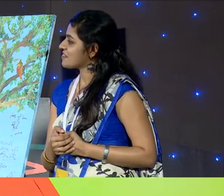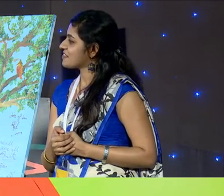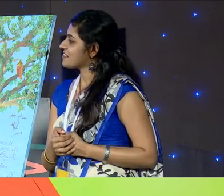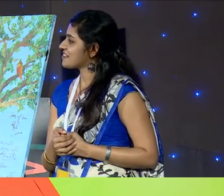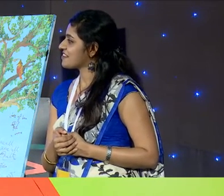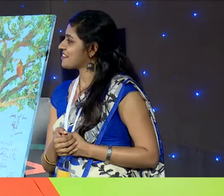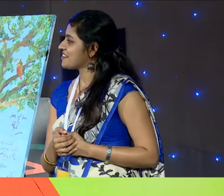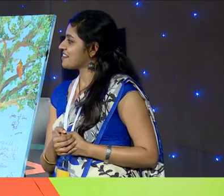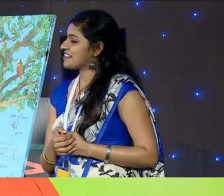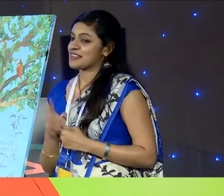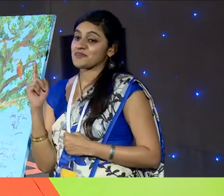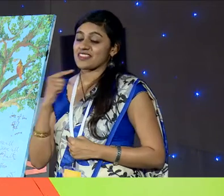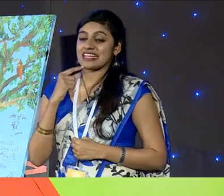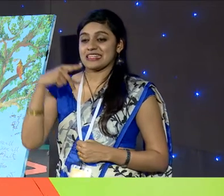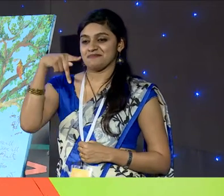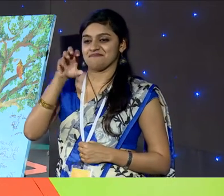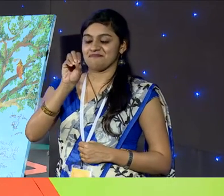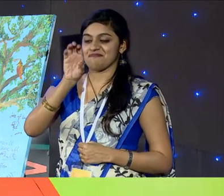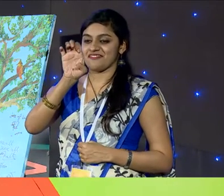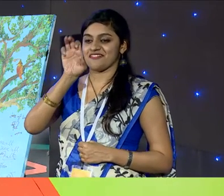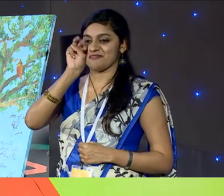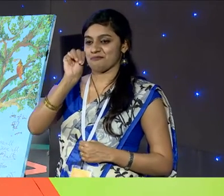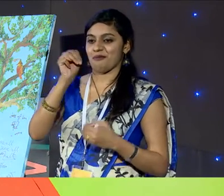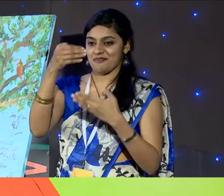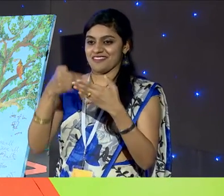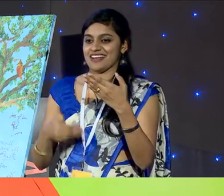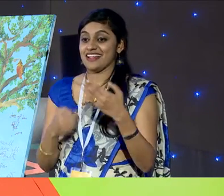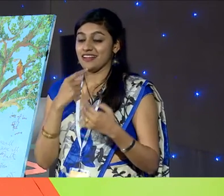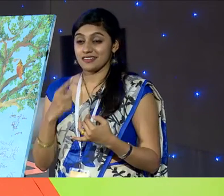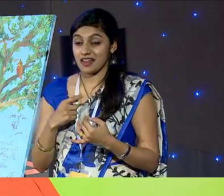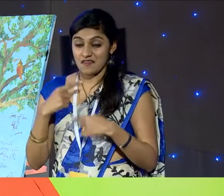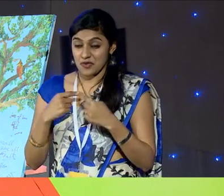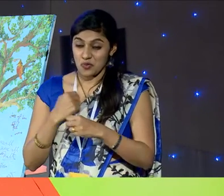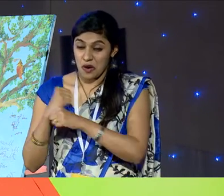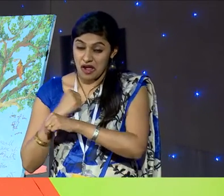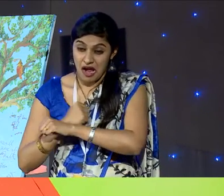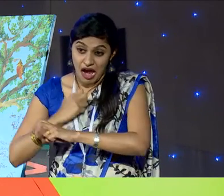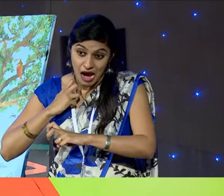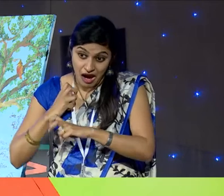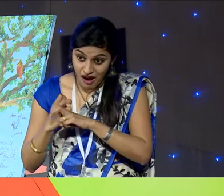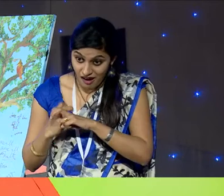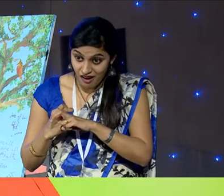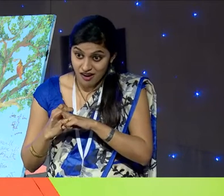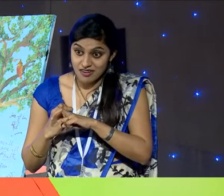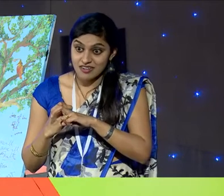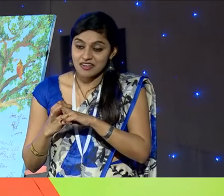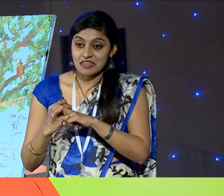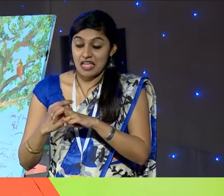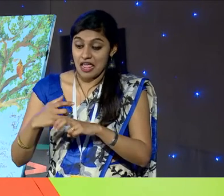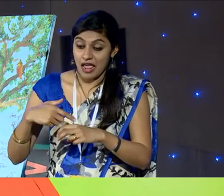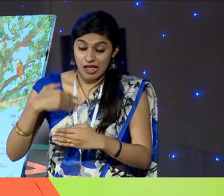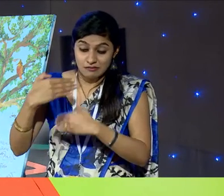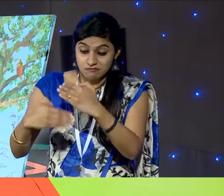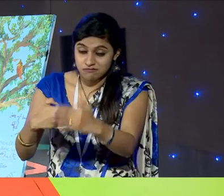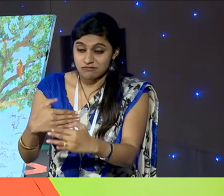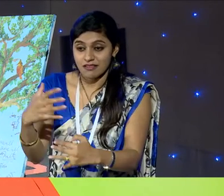अक्सर कांधों पे सिर्फ जनाजों को निकलते देखा है। और कौन कहता है मिट्टी ही जीवन का अंत है,